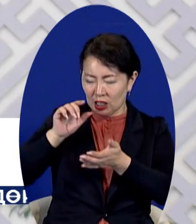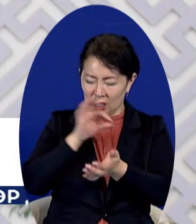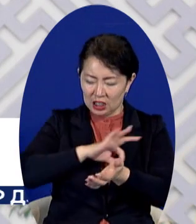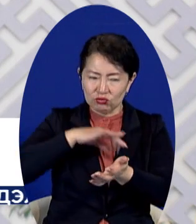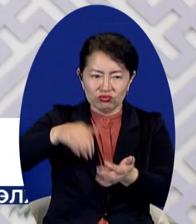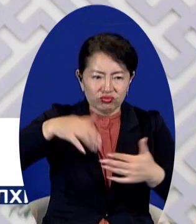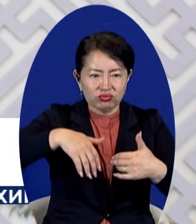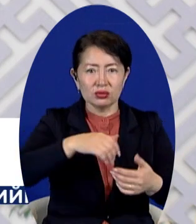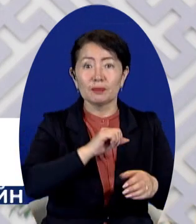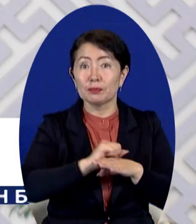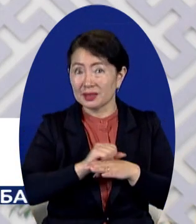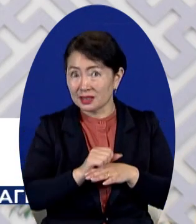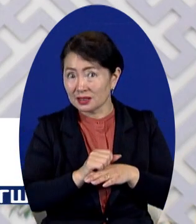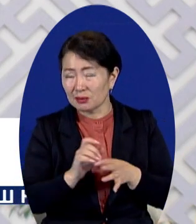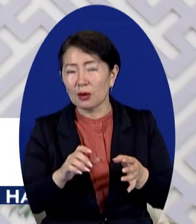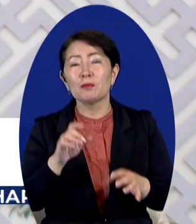За